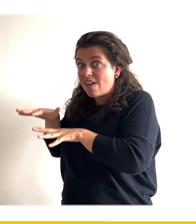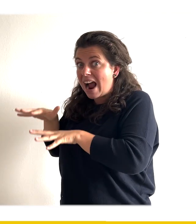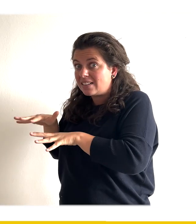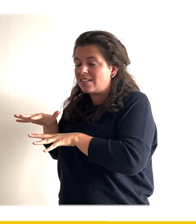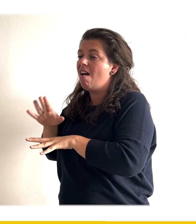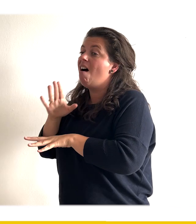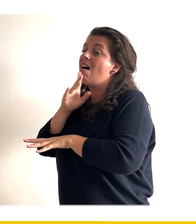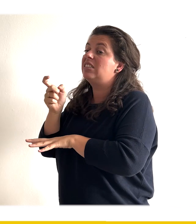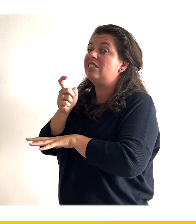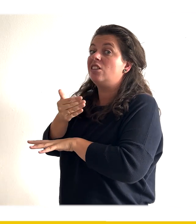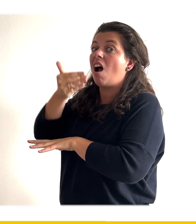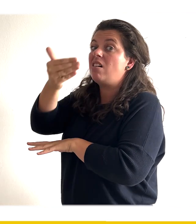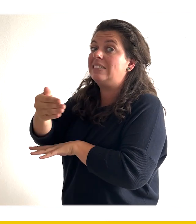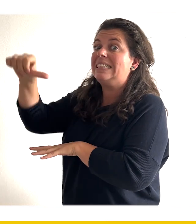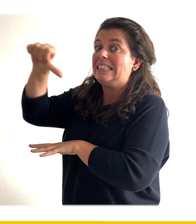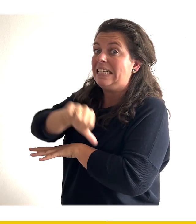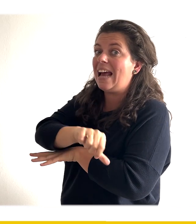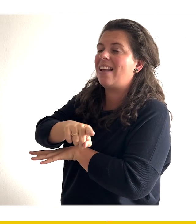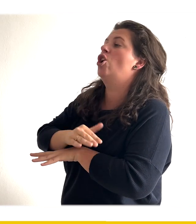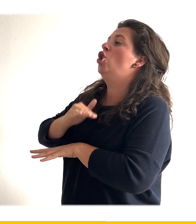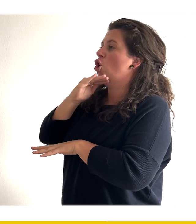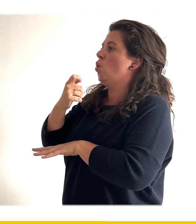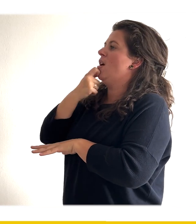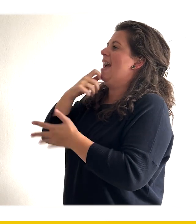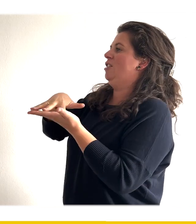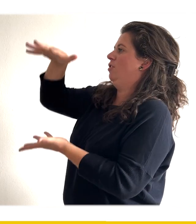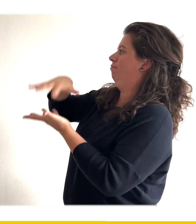het straks slecht gaat.